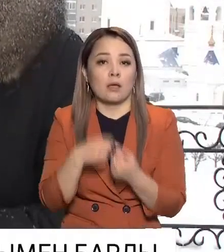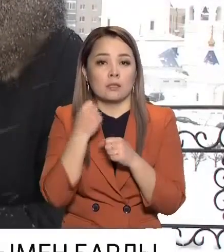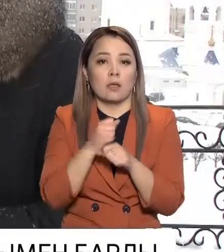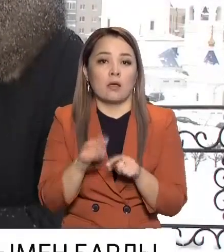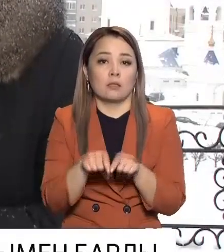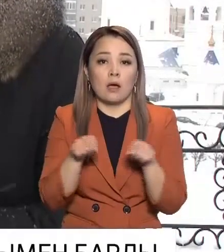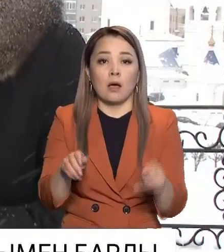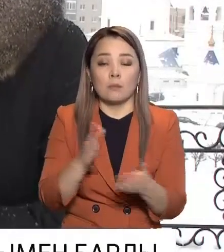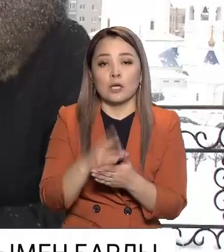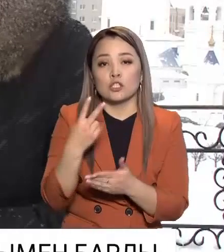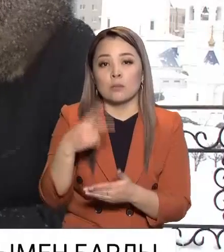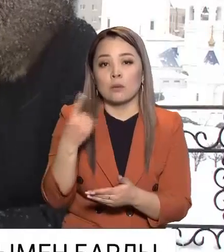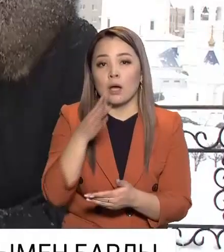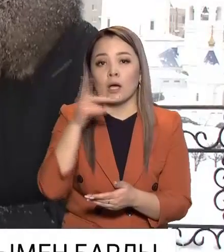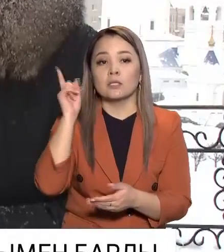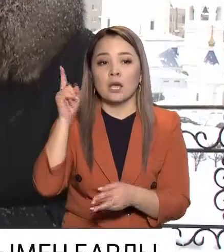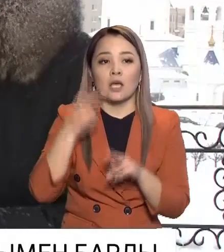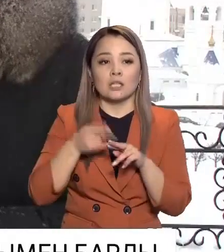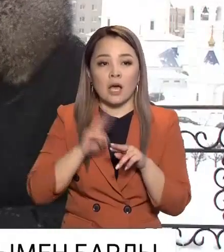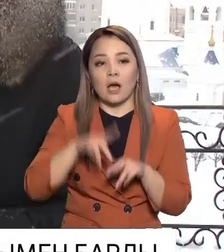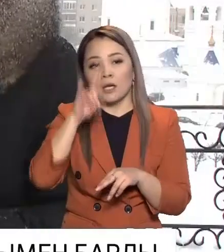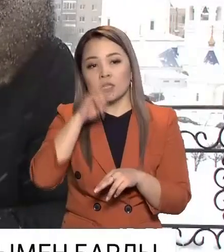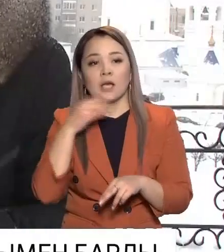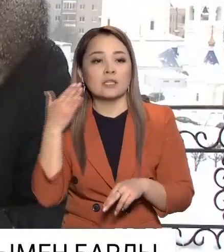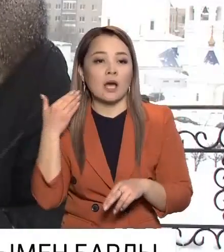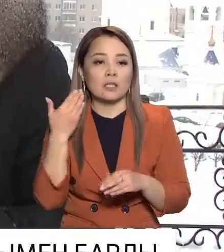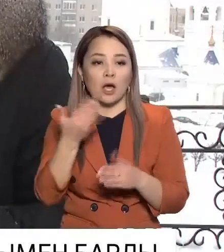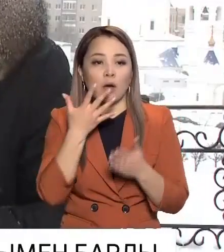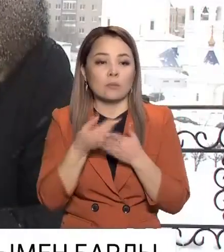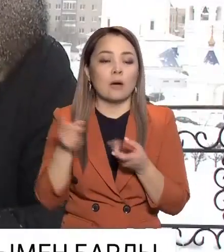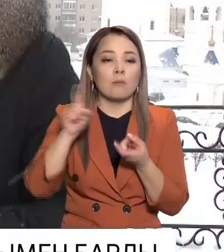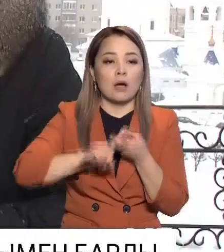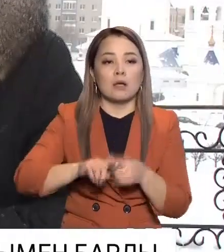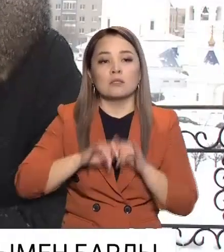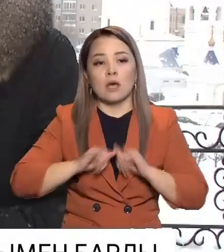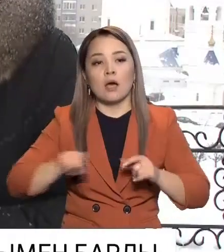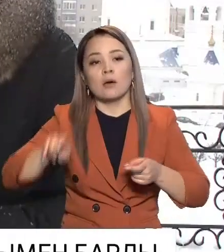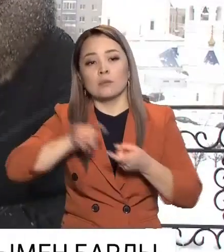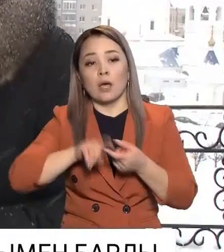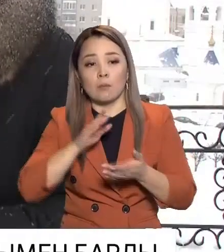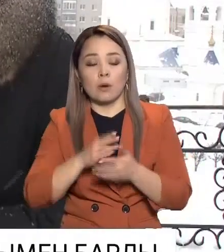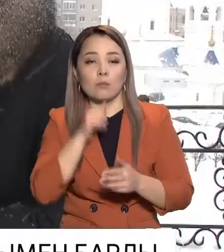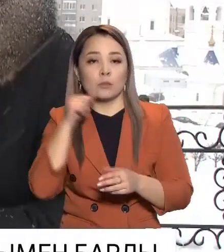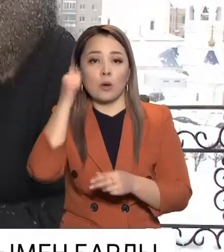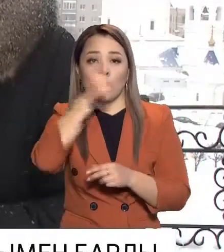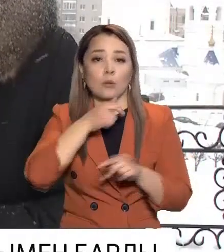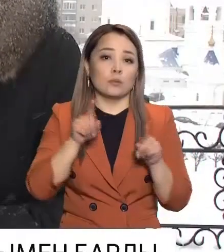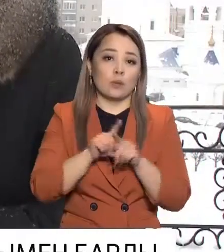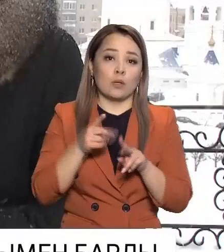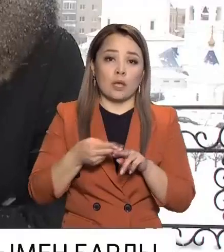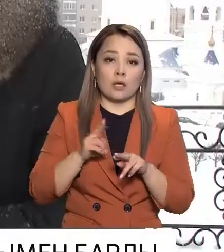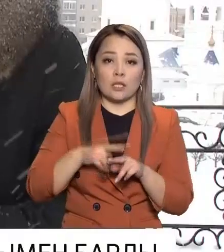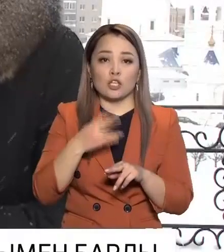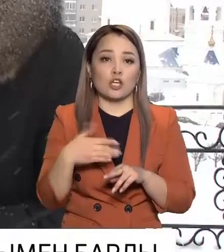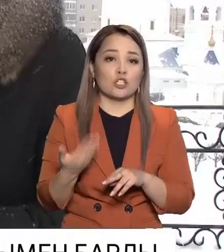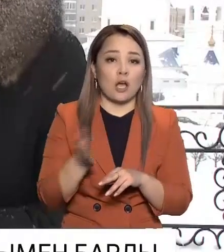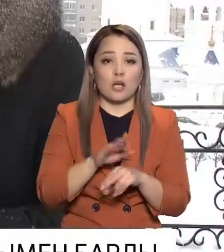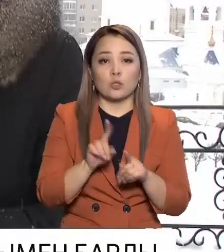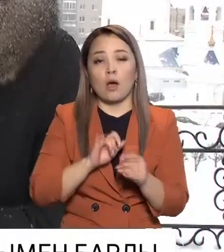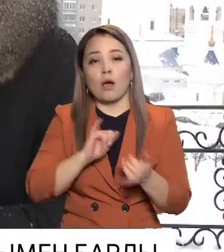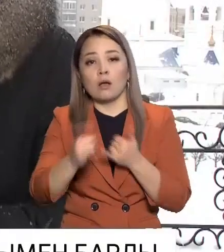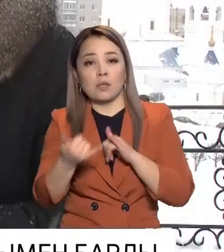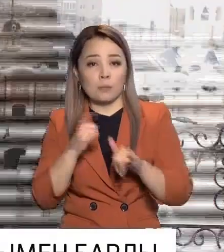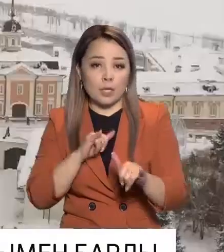шығарылған. 21-ші ғасырда да Қазақстан мен Татарстанның байланысы бекем. Мысалы, былтырдың өзінде екі жақты